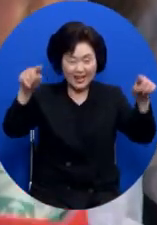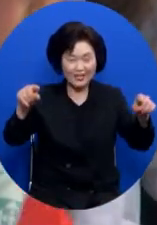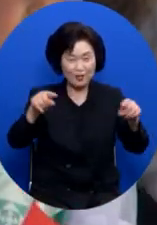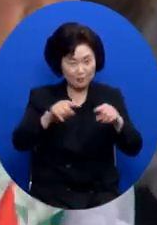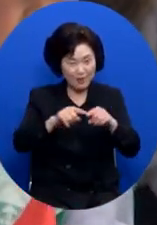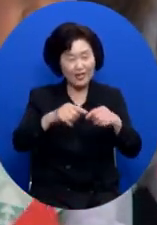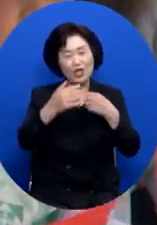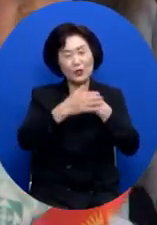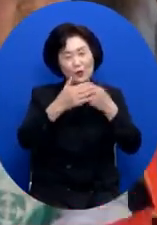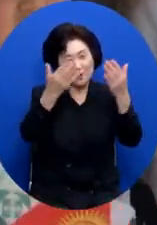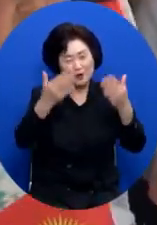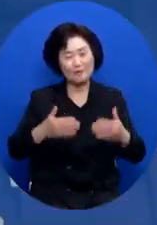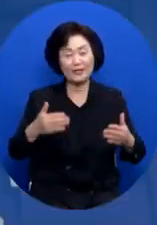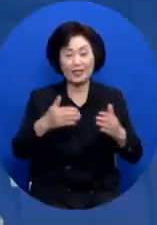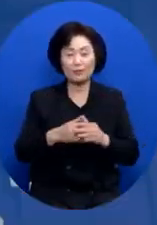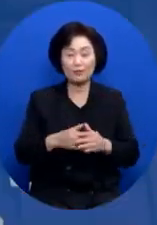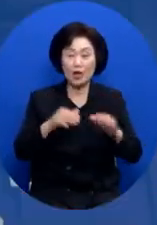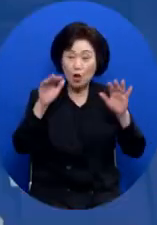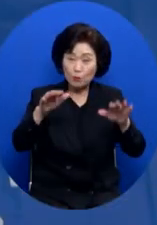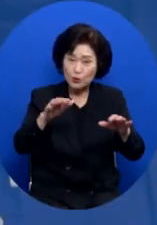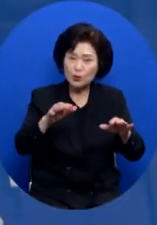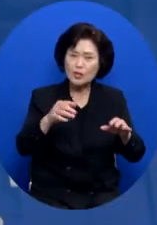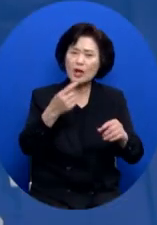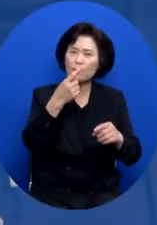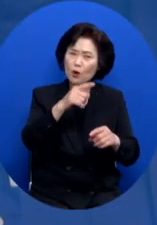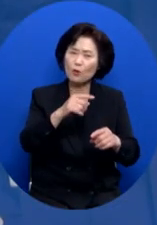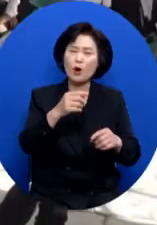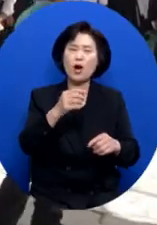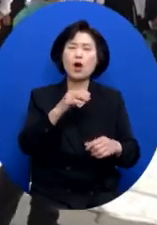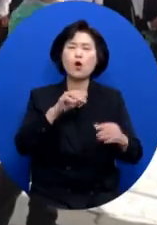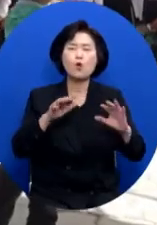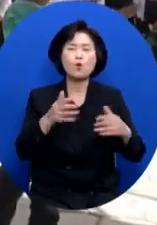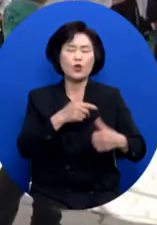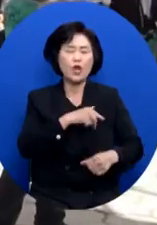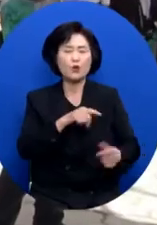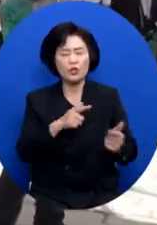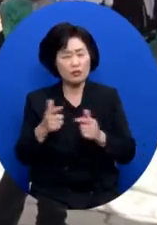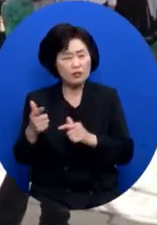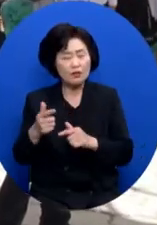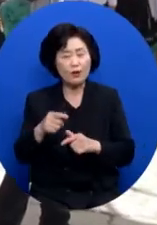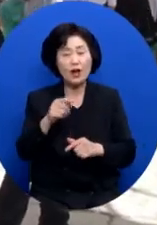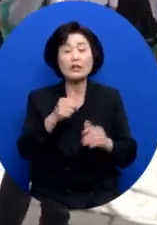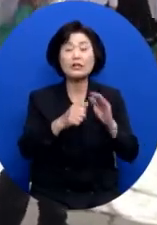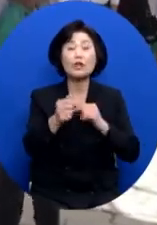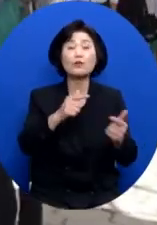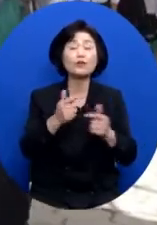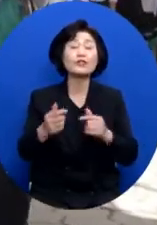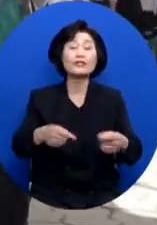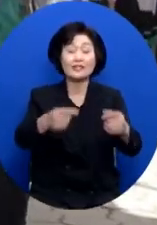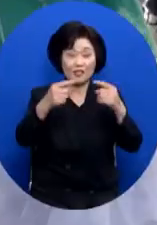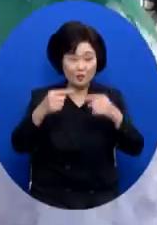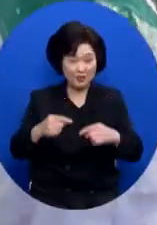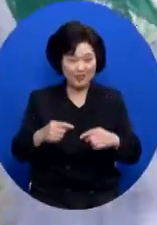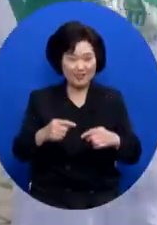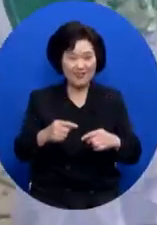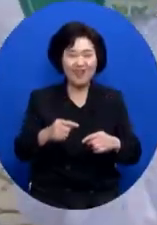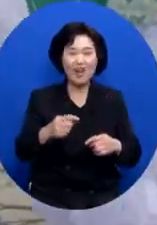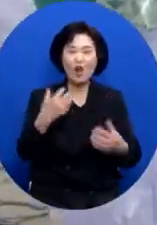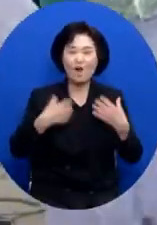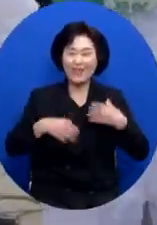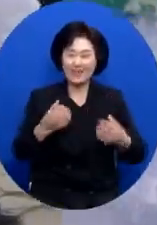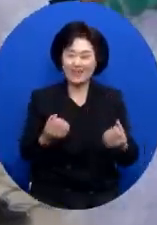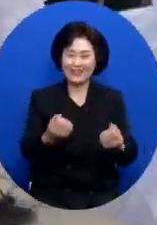지원받았습니다. 누슬람베 국회의원을 비롯해 연탄은행 해외지원 대표단이 참석한 가운데 진행된